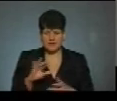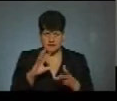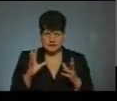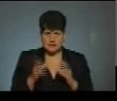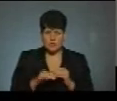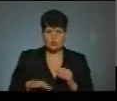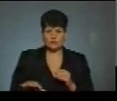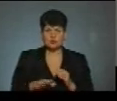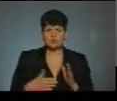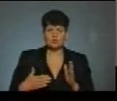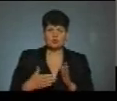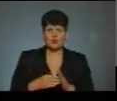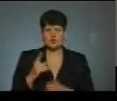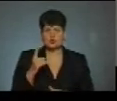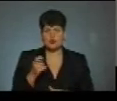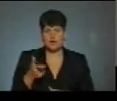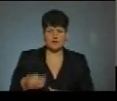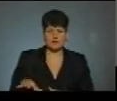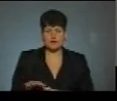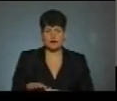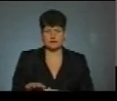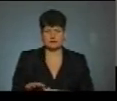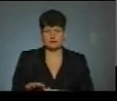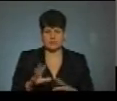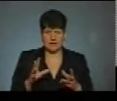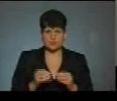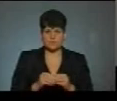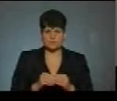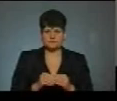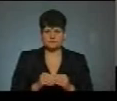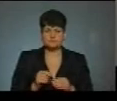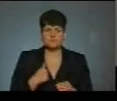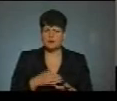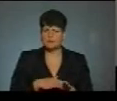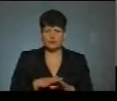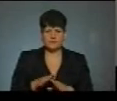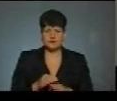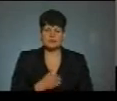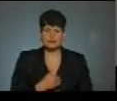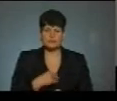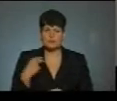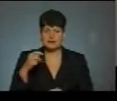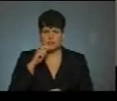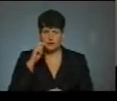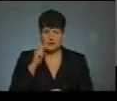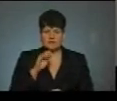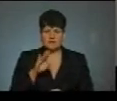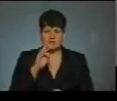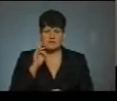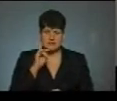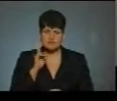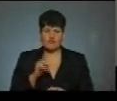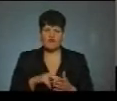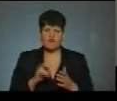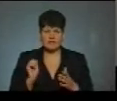загальною площею до 100 гектар разом. Ми повністю за ініціативою президента України Володимира Зеленського